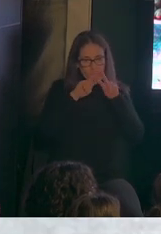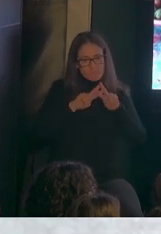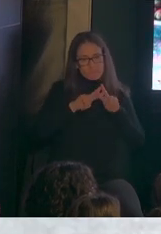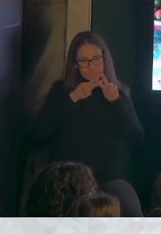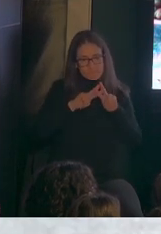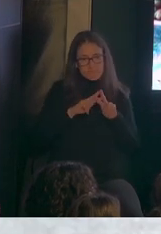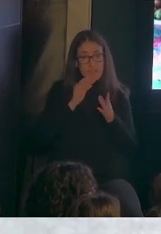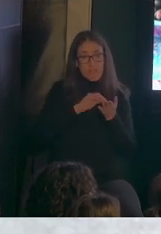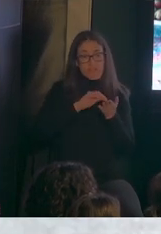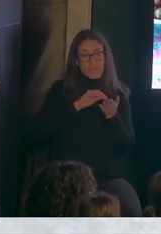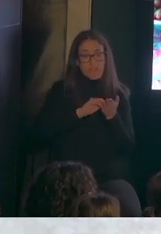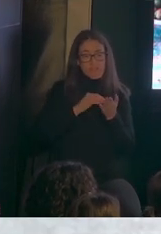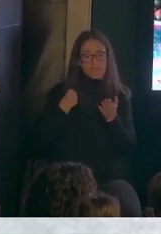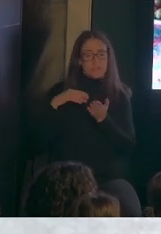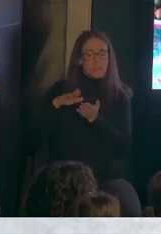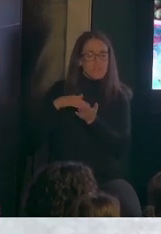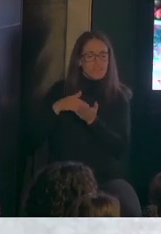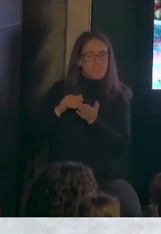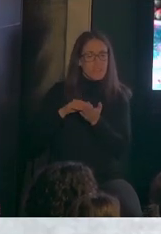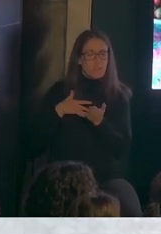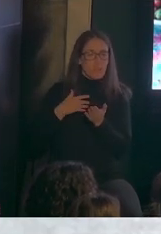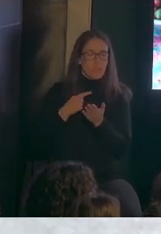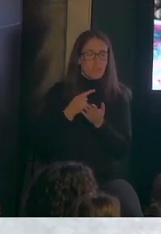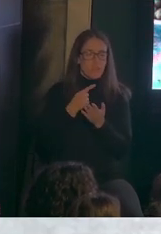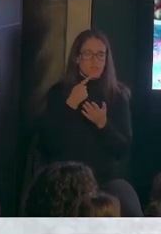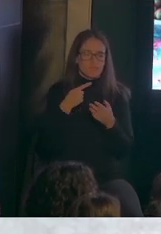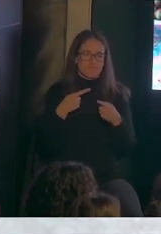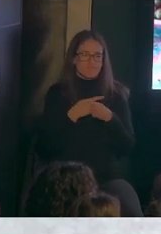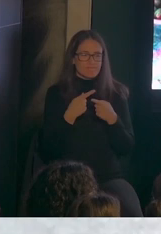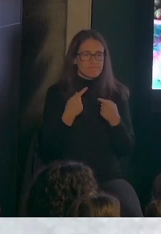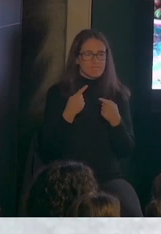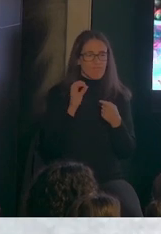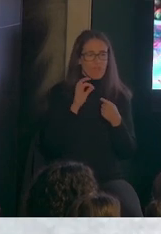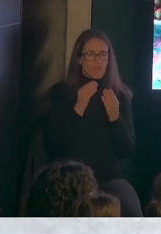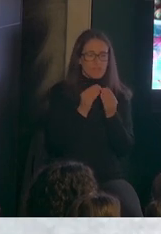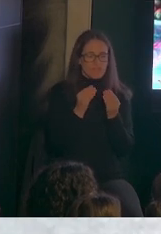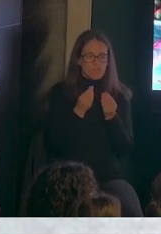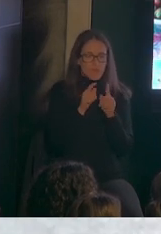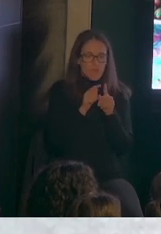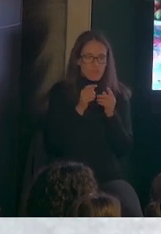karité també pot tenir una mica de gust diferent, inclús la textura pot ser una mica granulada.